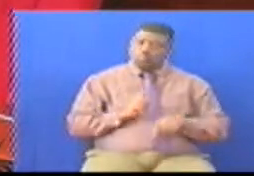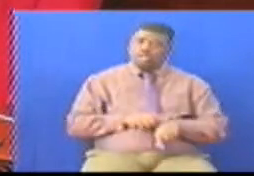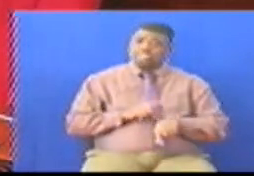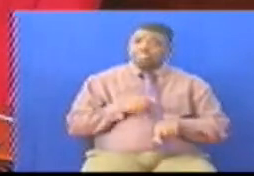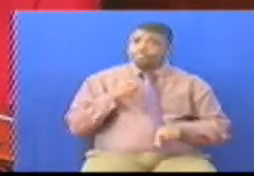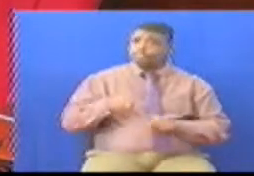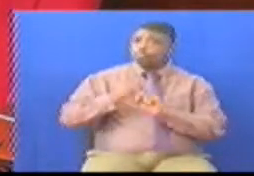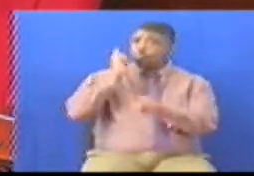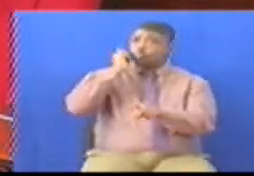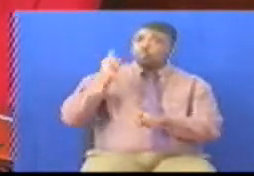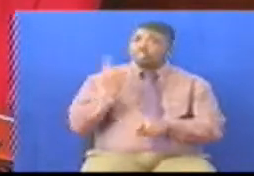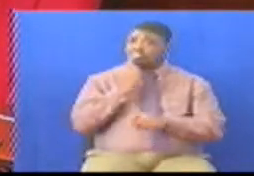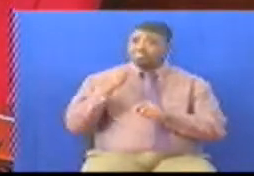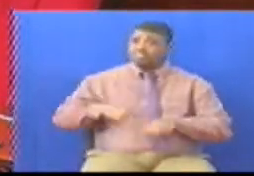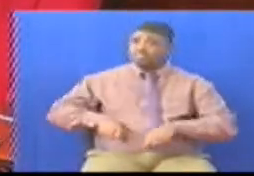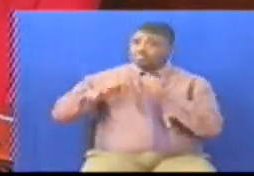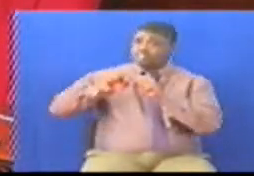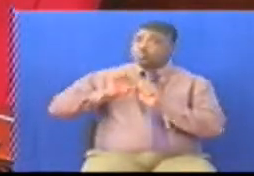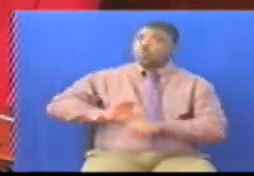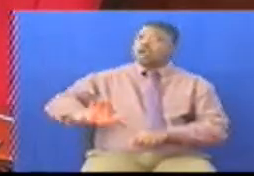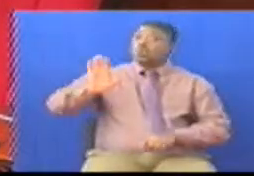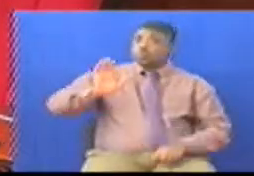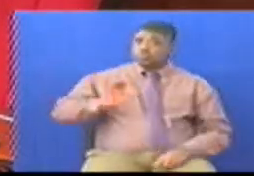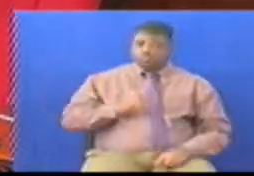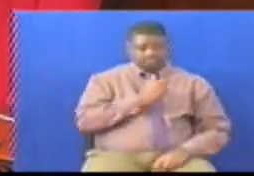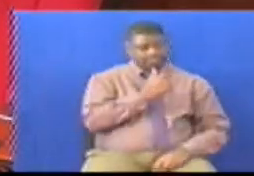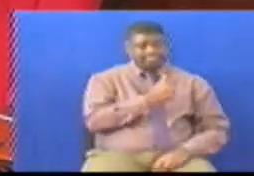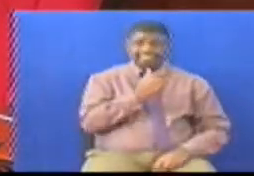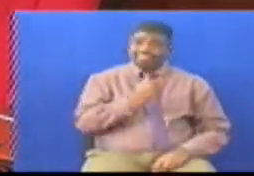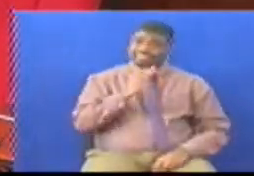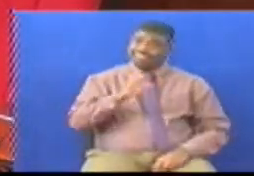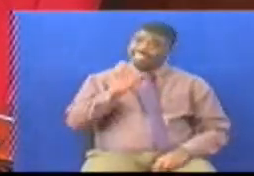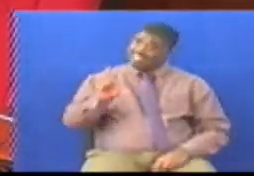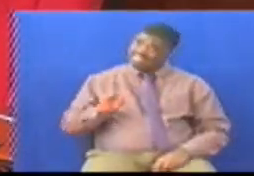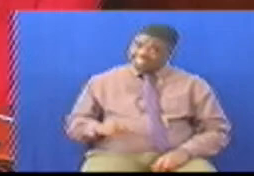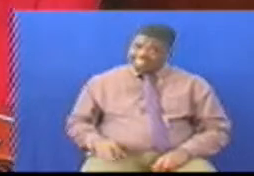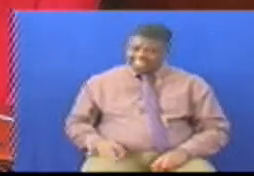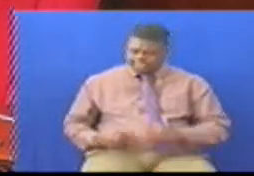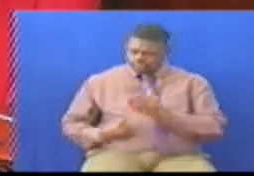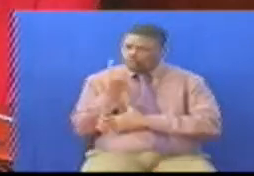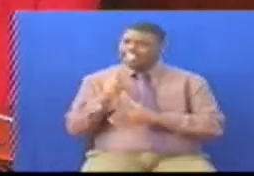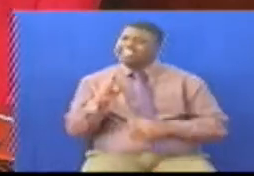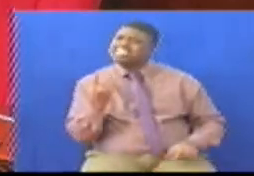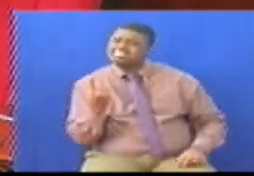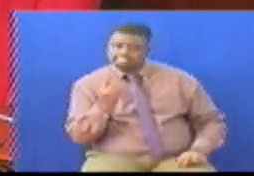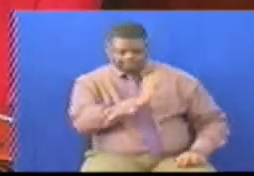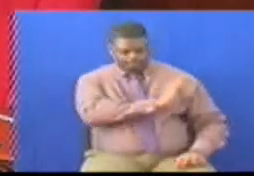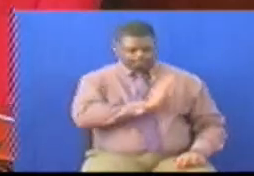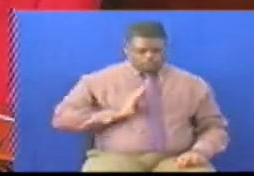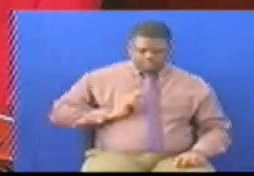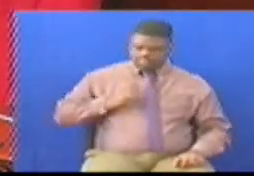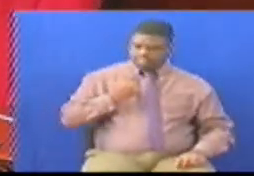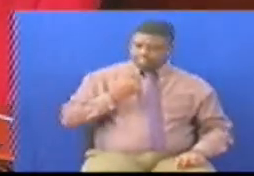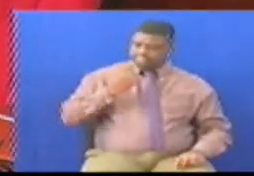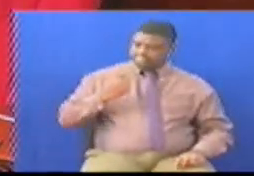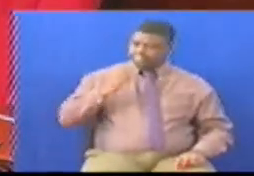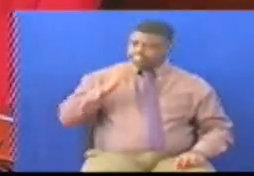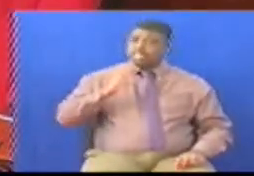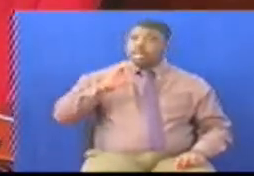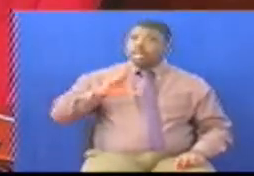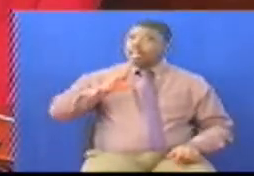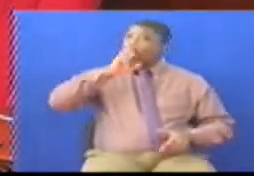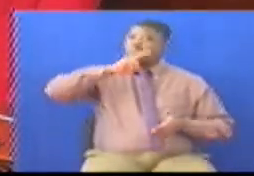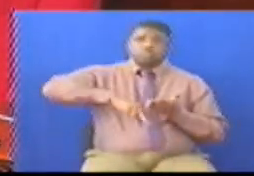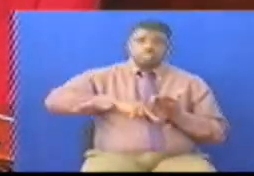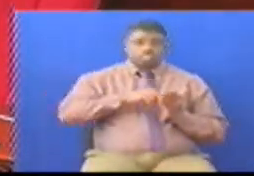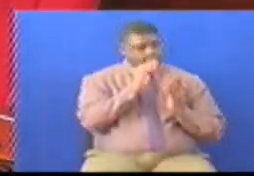wana umiliki wao wa TTCL. Lakini nini kimetokea hapo Mheshimiwa Speaker? Ni kwamba bodi ya TTCL hawakusaini